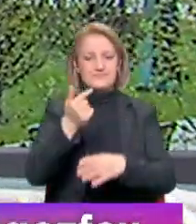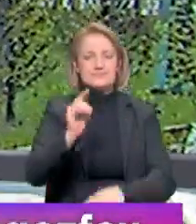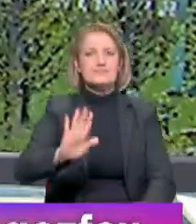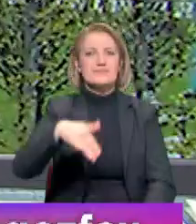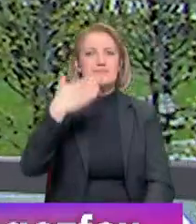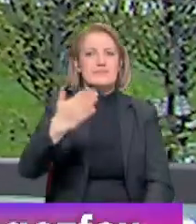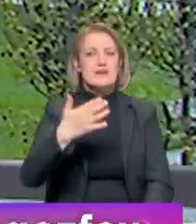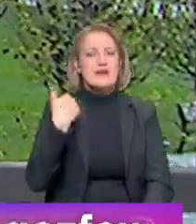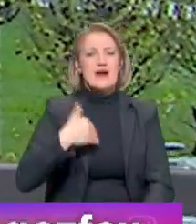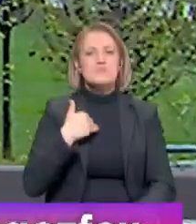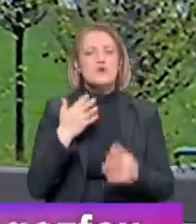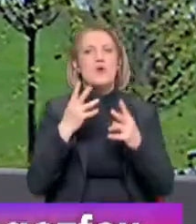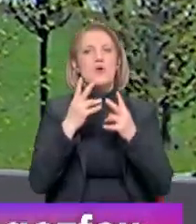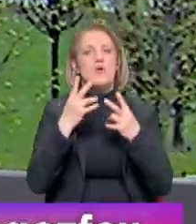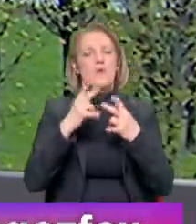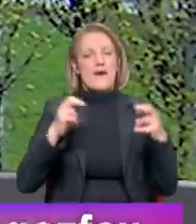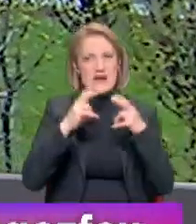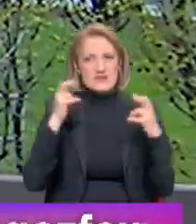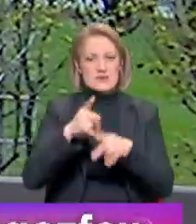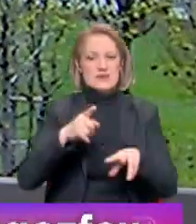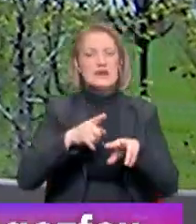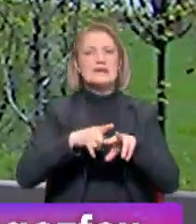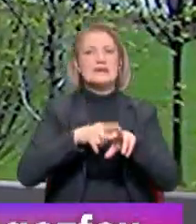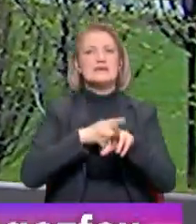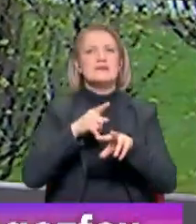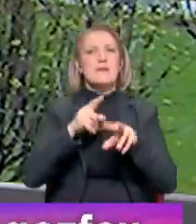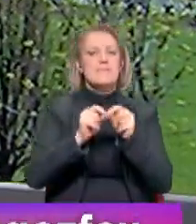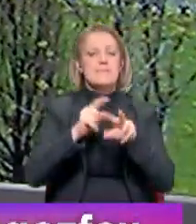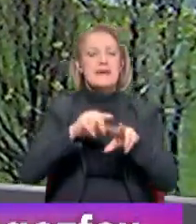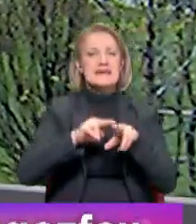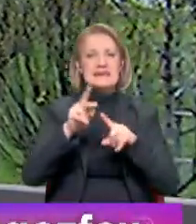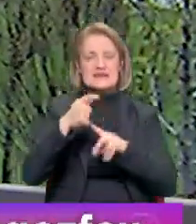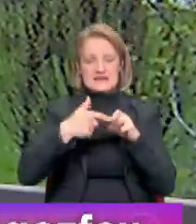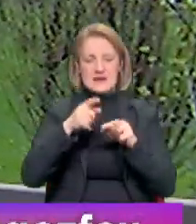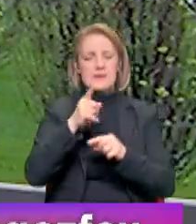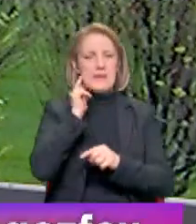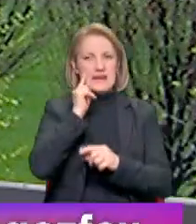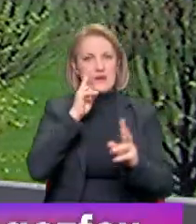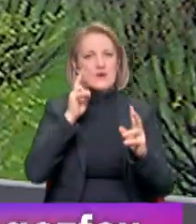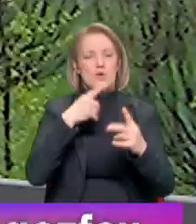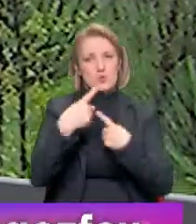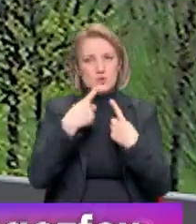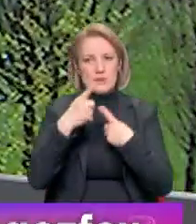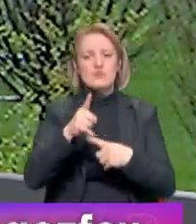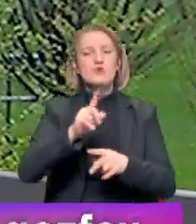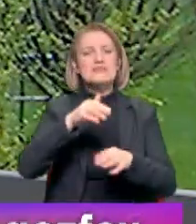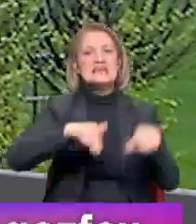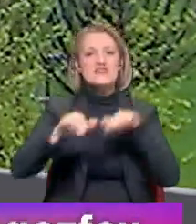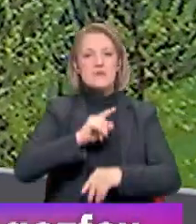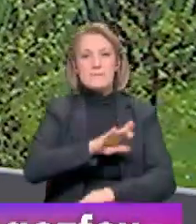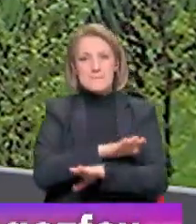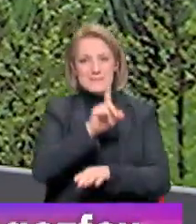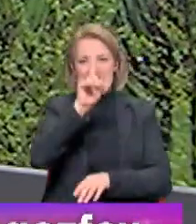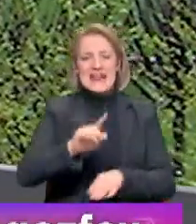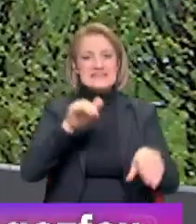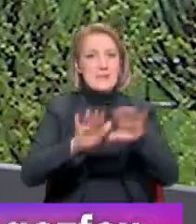sonra kamuoyu araştırmacısı yazar Bekir Ağırdır'la konuşacağız. Bu seçim ilk turda biter mi, bitmez mi? İkinci tura kalırsa